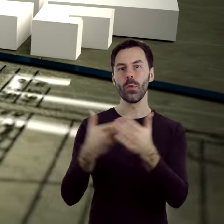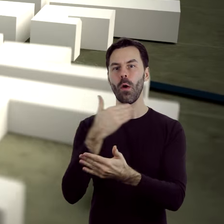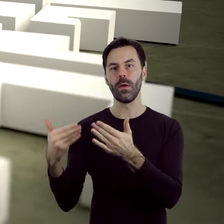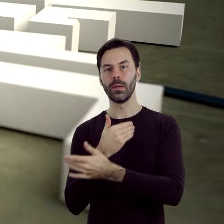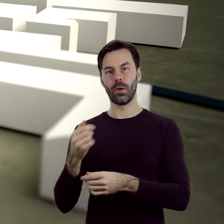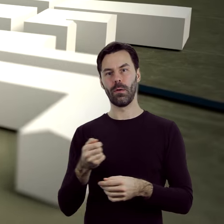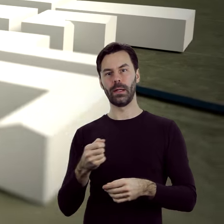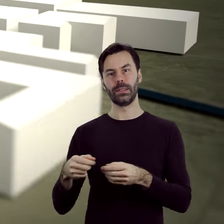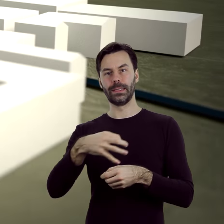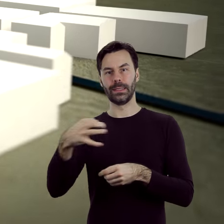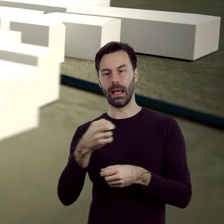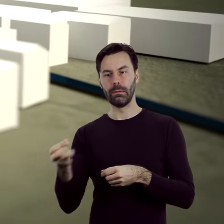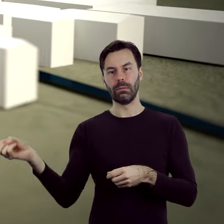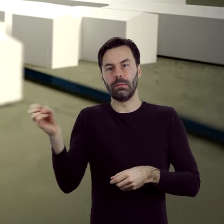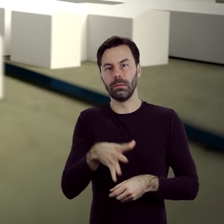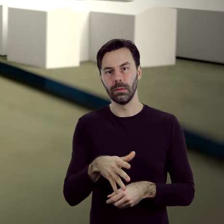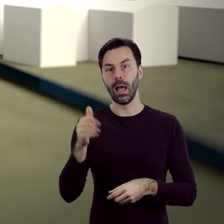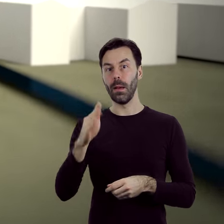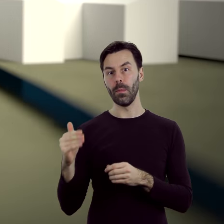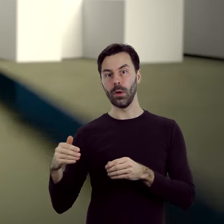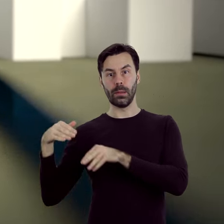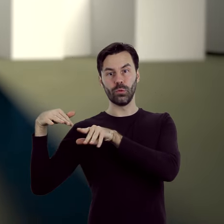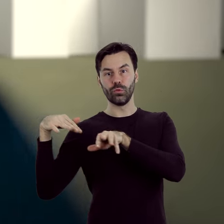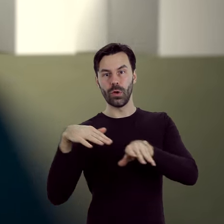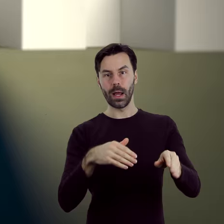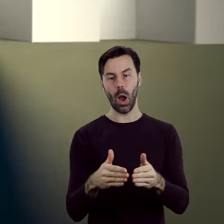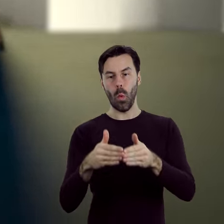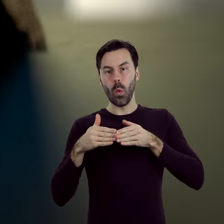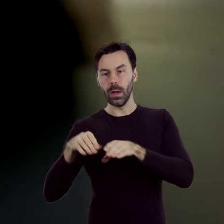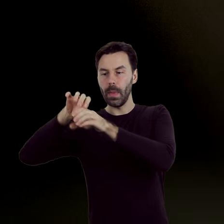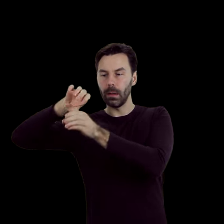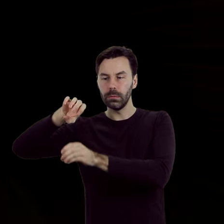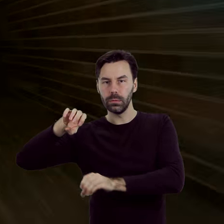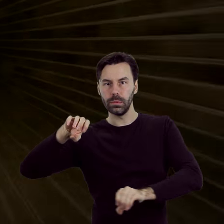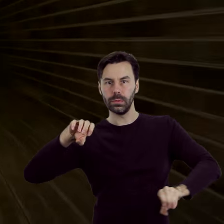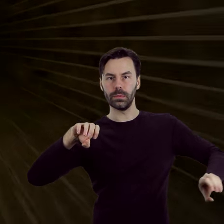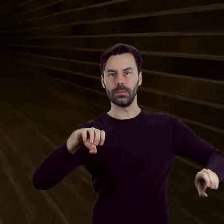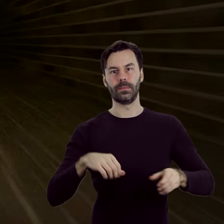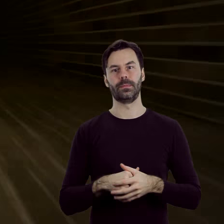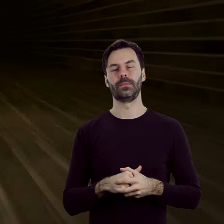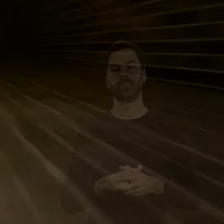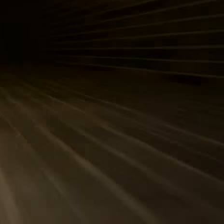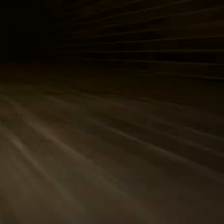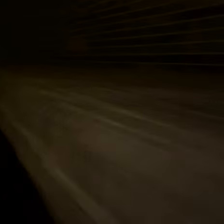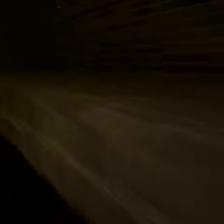zasypano staw, aż wreszcie mocno zanieczyszczoną Łódkę ukryto w kanale.